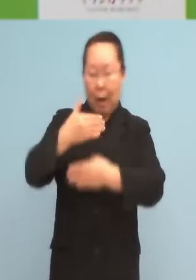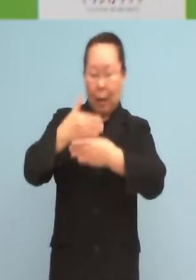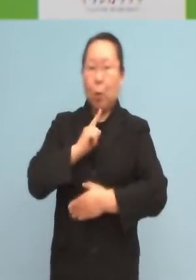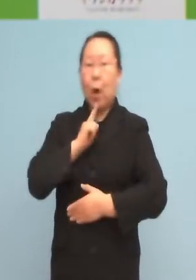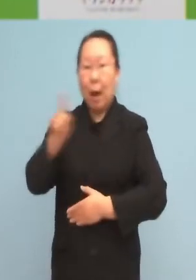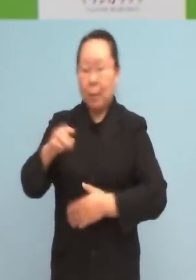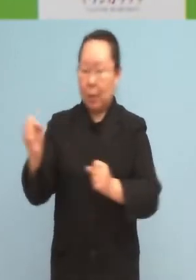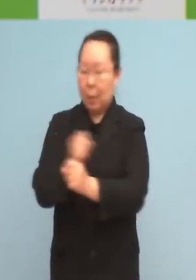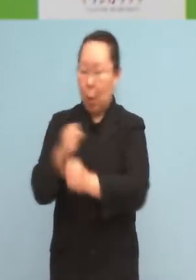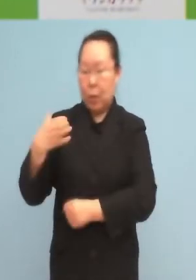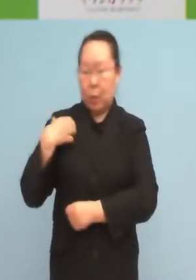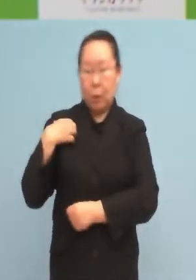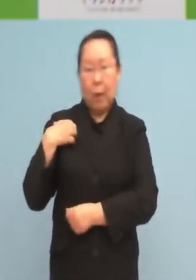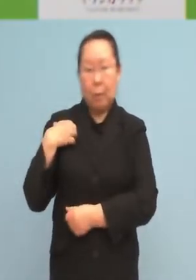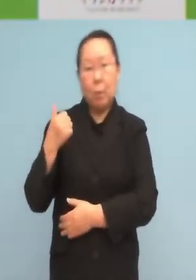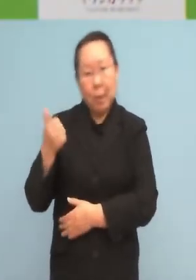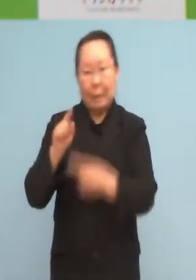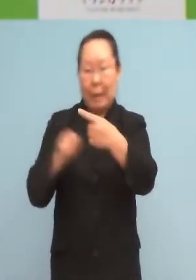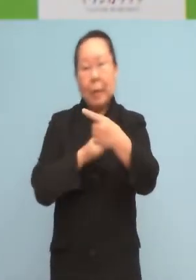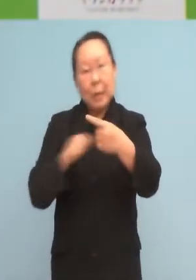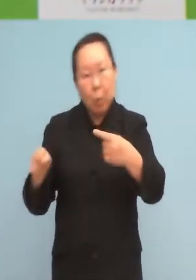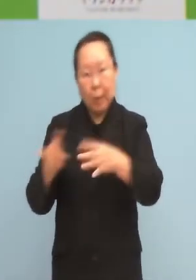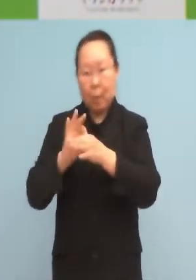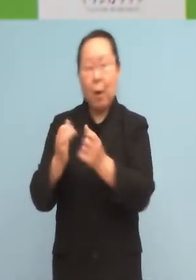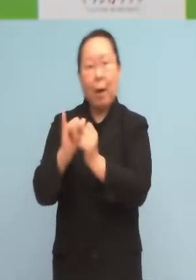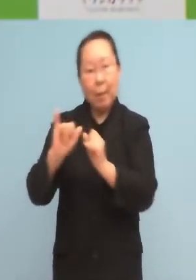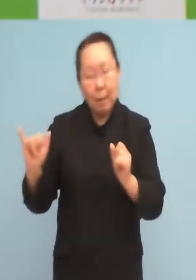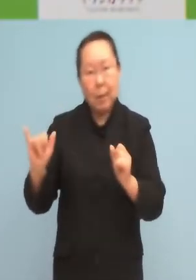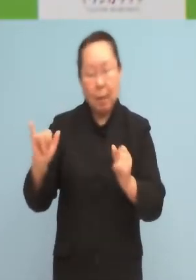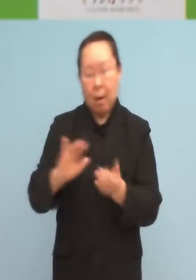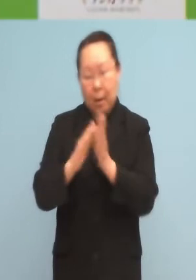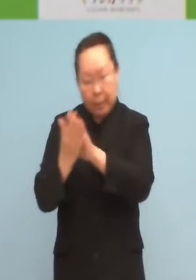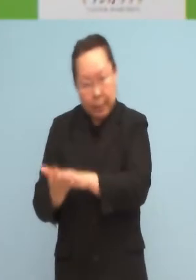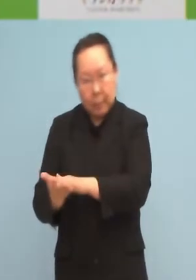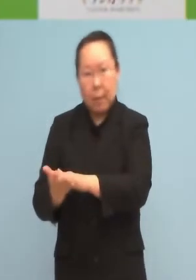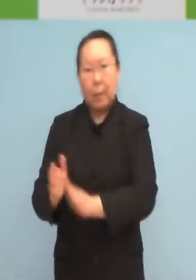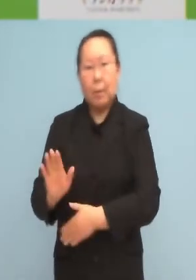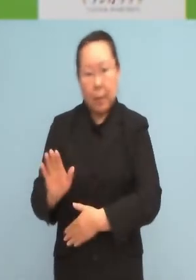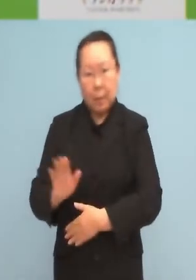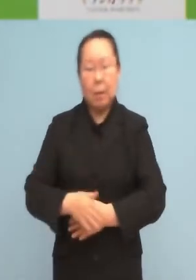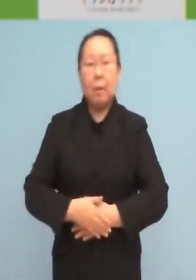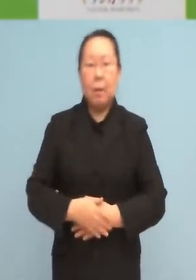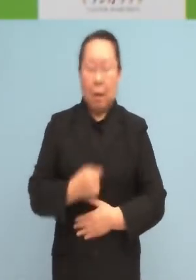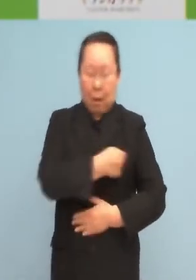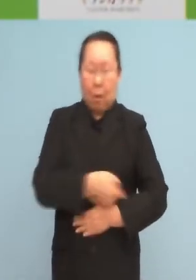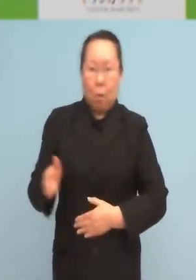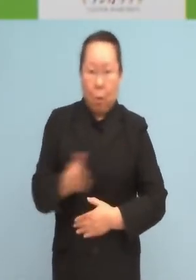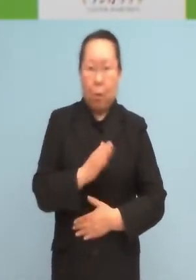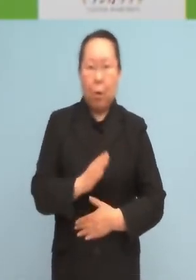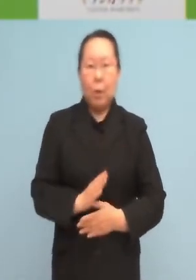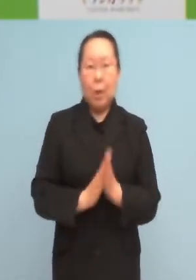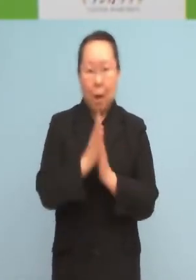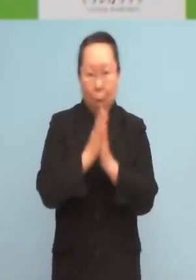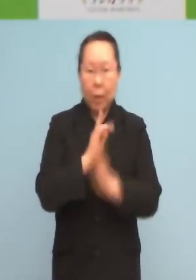工事に従事をされていた1名の工事関係者の方がお亡くなりになられたこと、心よりお悔やみを申